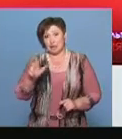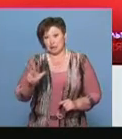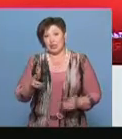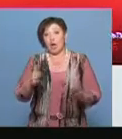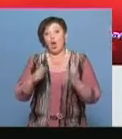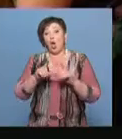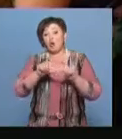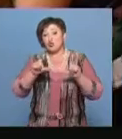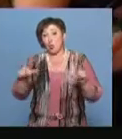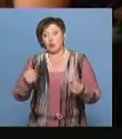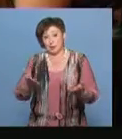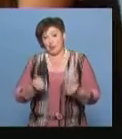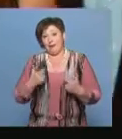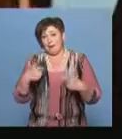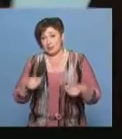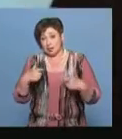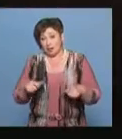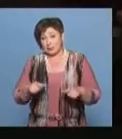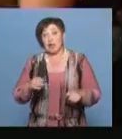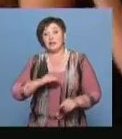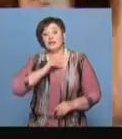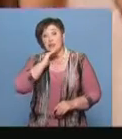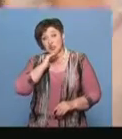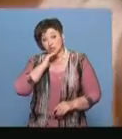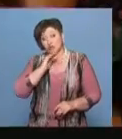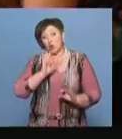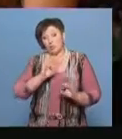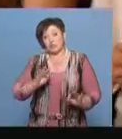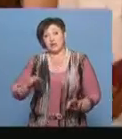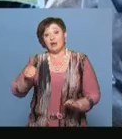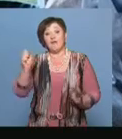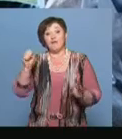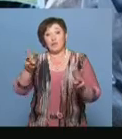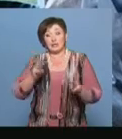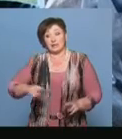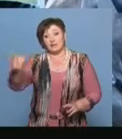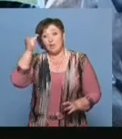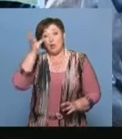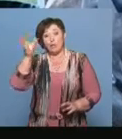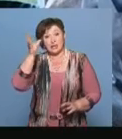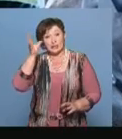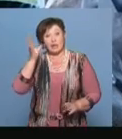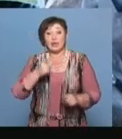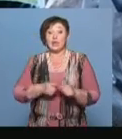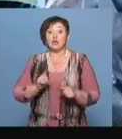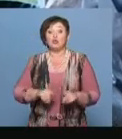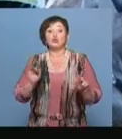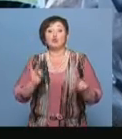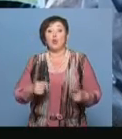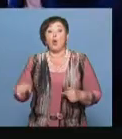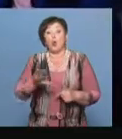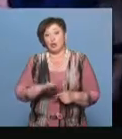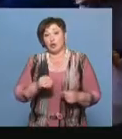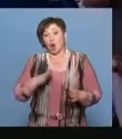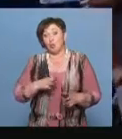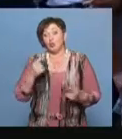приема единого госэкзамена. Этого достаточно, заявили в Министерстве образования. В этом году впервые апробируют новую технологию сканирования,